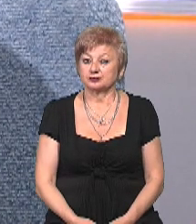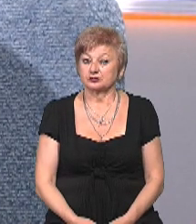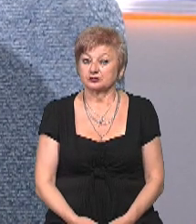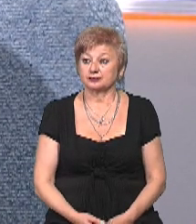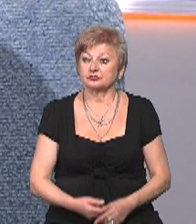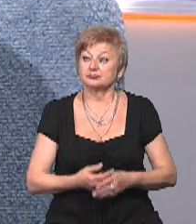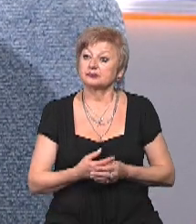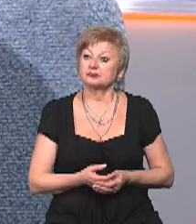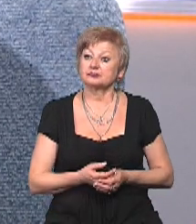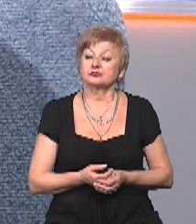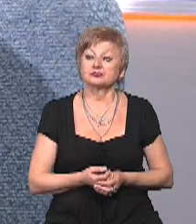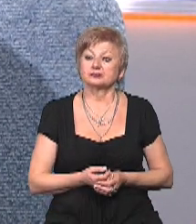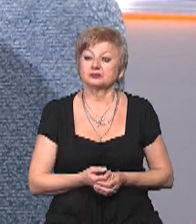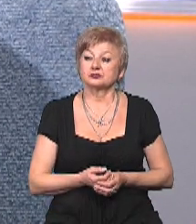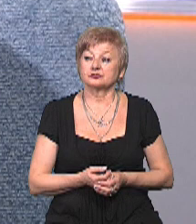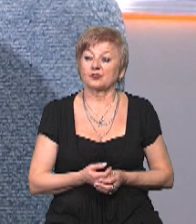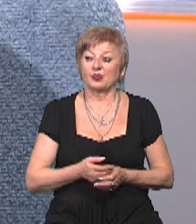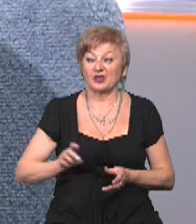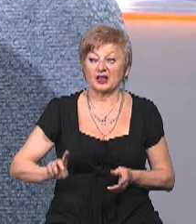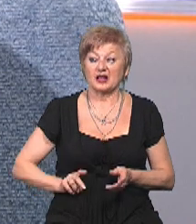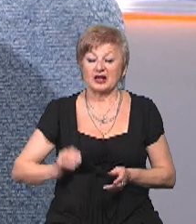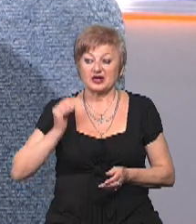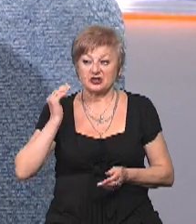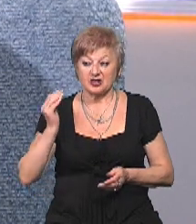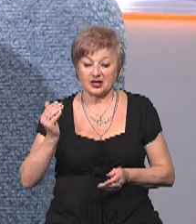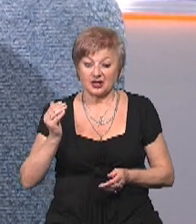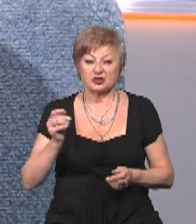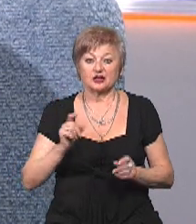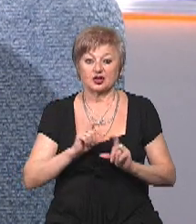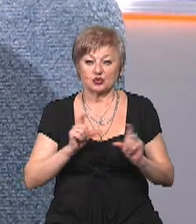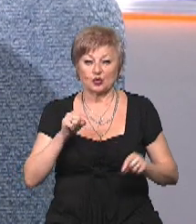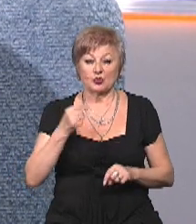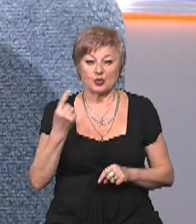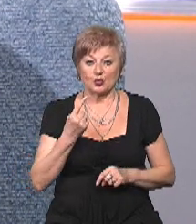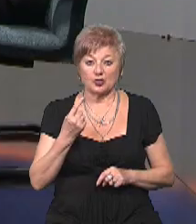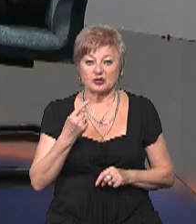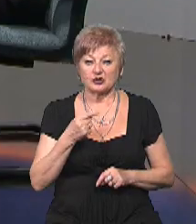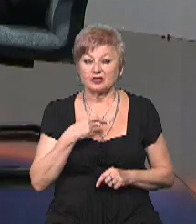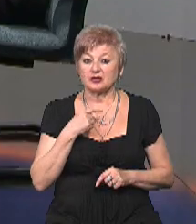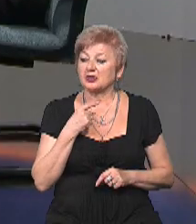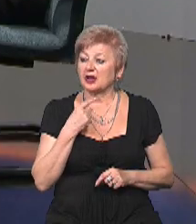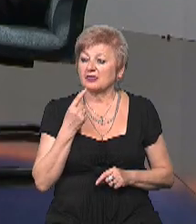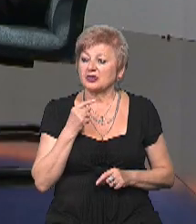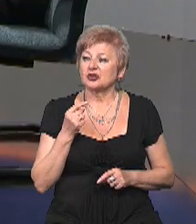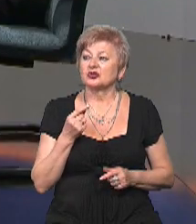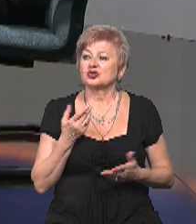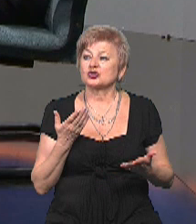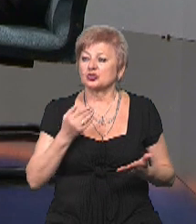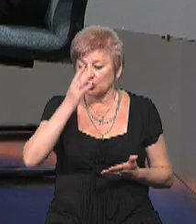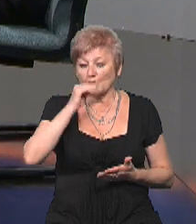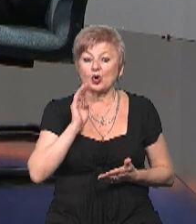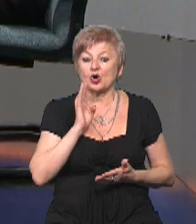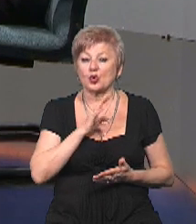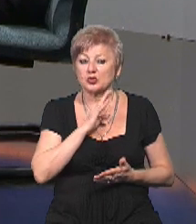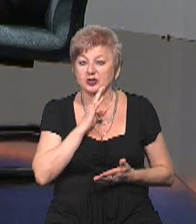Пані Катерино, пані директорка у коментарі згадувала про високу активність батьків щодо